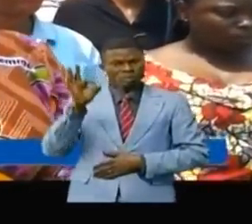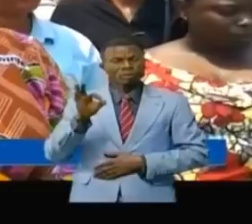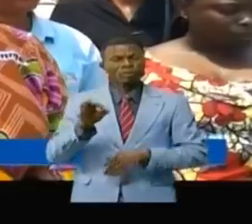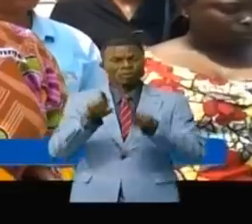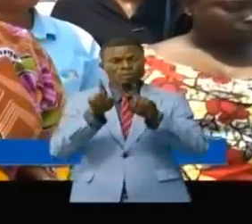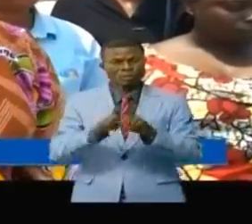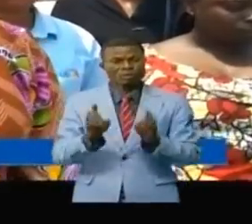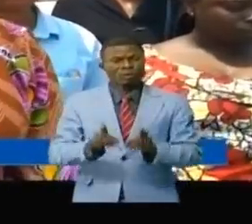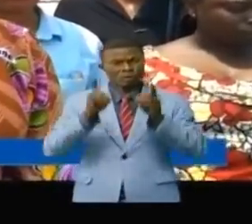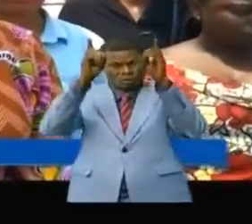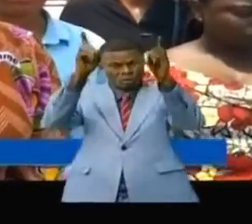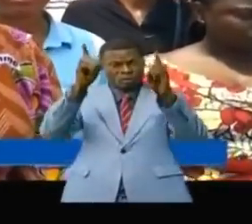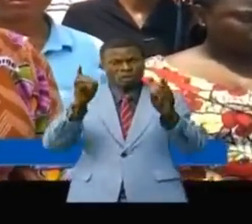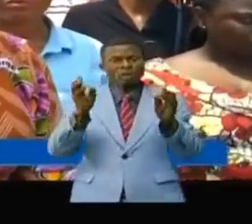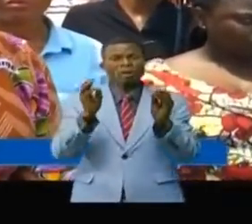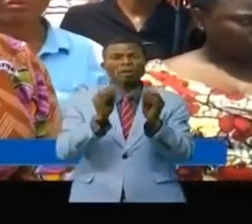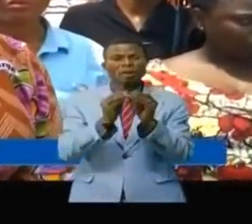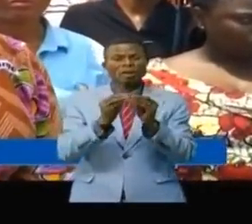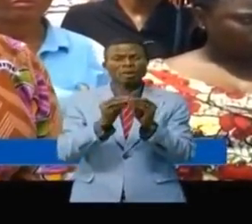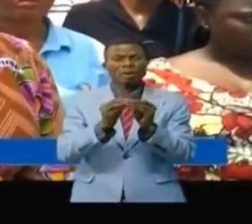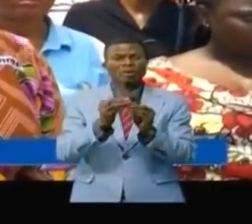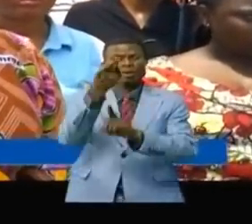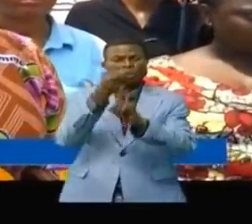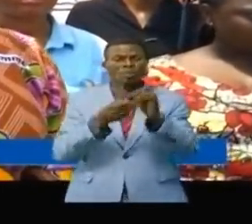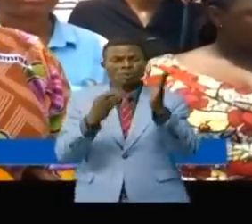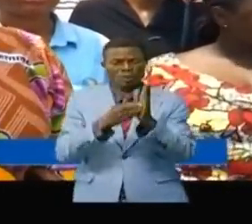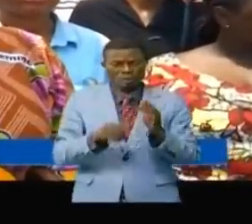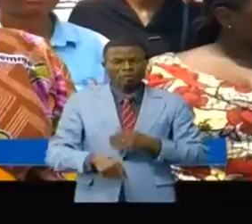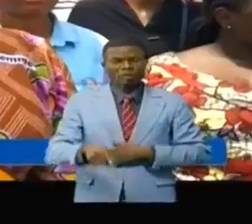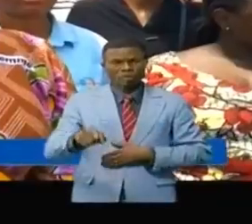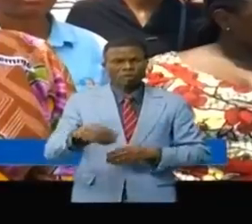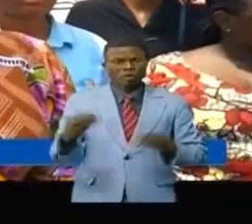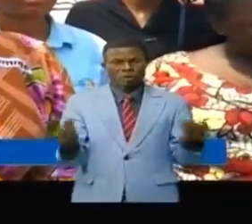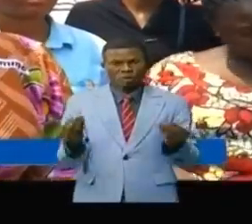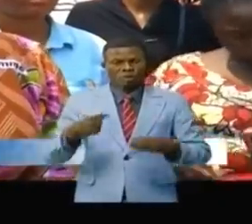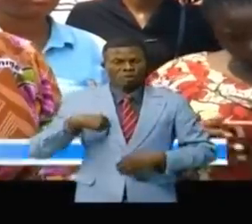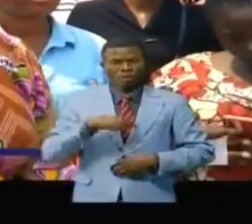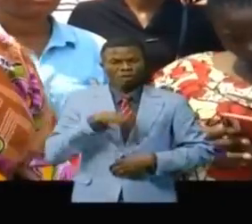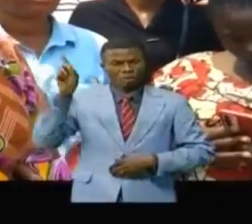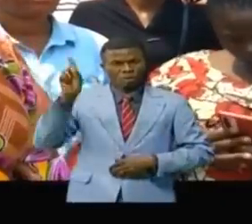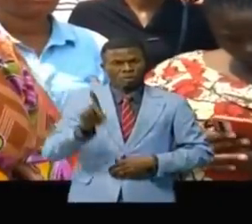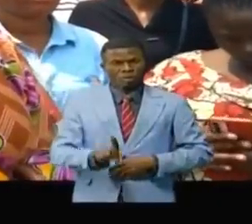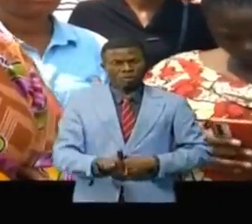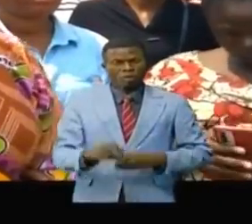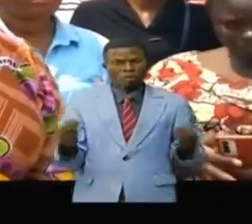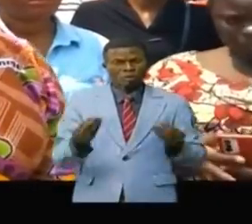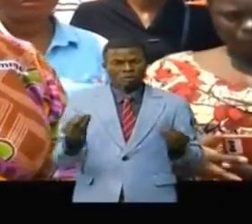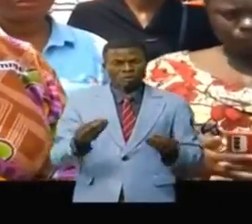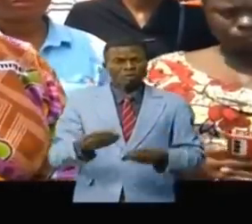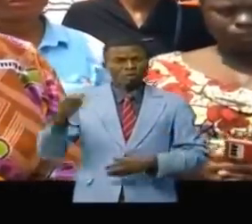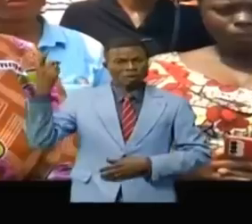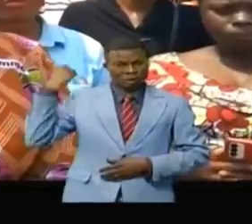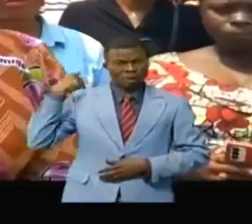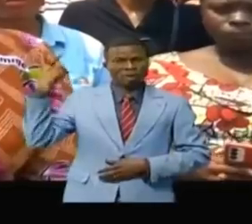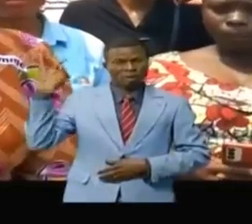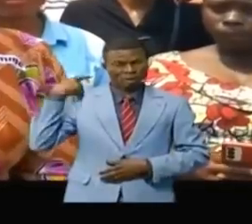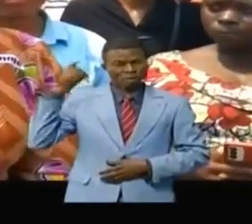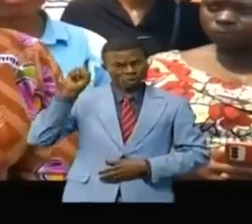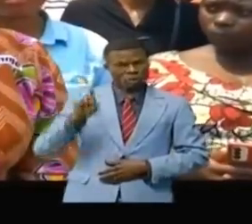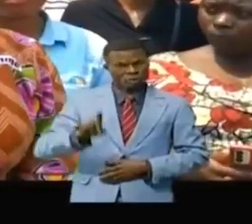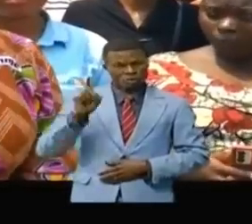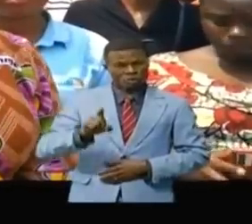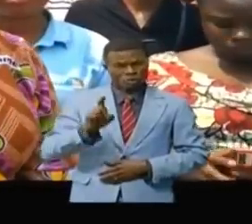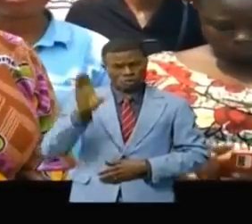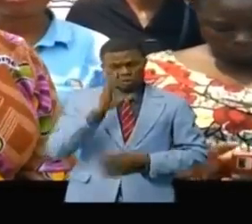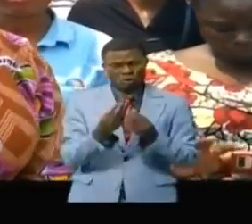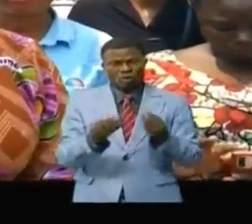été renvoyé à cette session de septembre. Voilà pourquoi nous sommes là, pour que les élus puissent